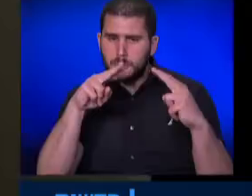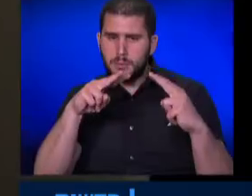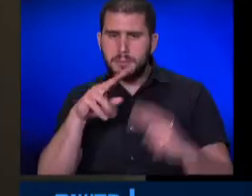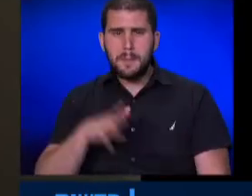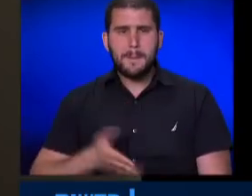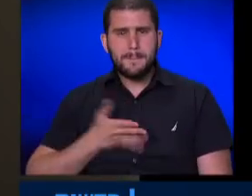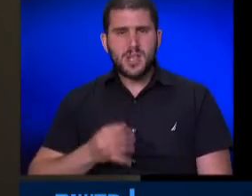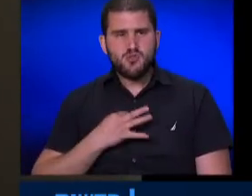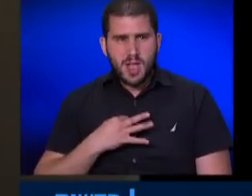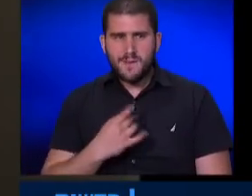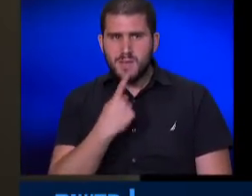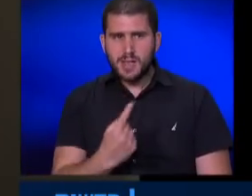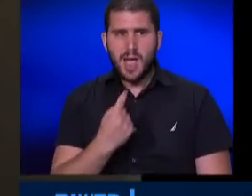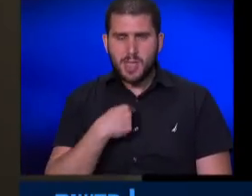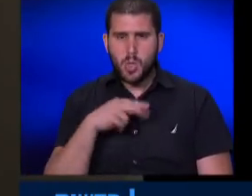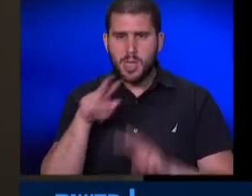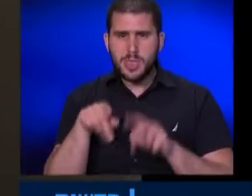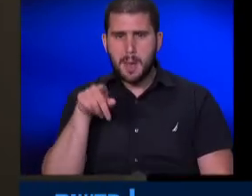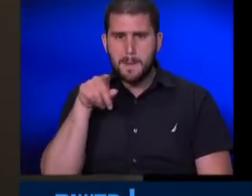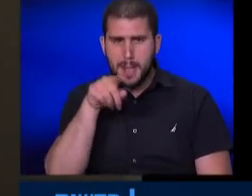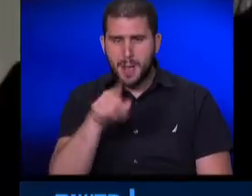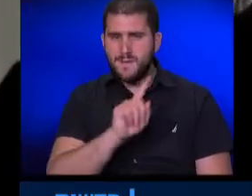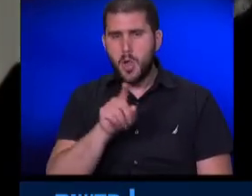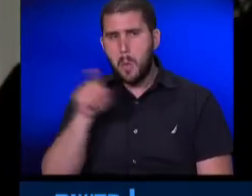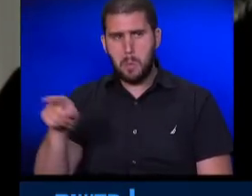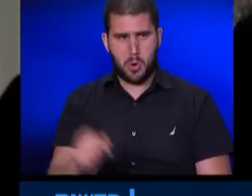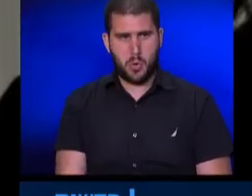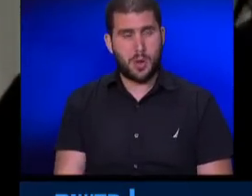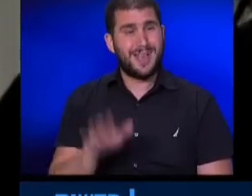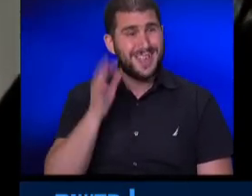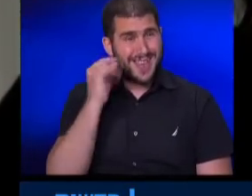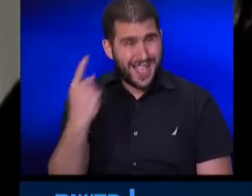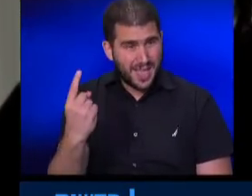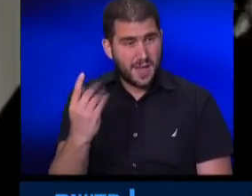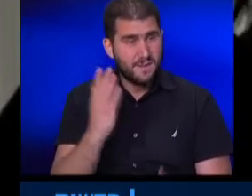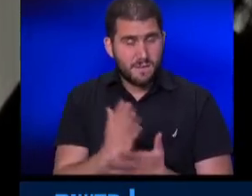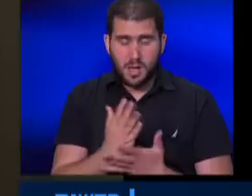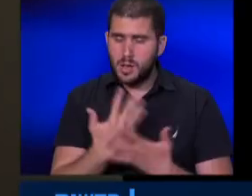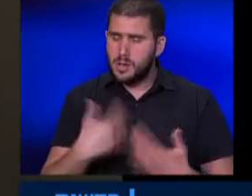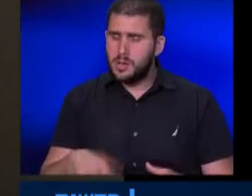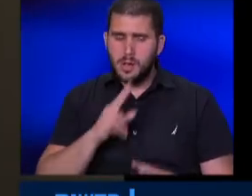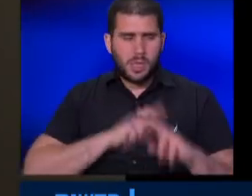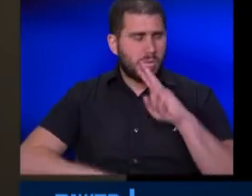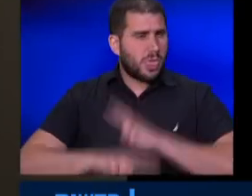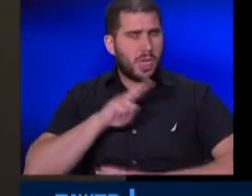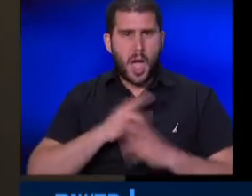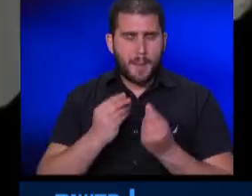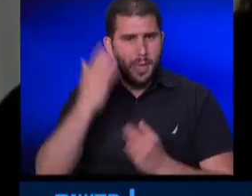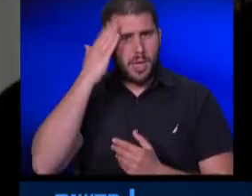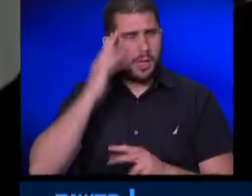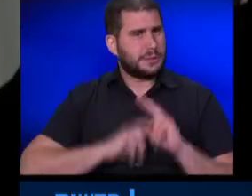בעיניים ואומרת לה, אנחנו נטפל בך ולא בו? הילדה הזאת עברה 10 מדורי